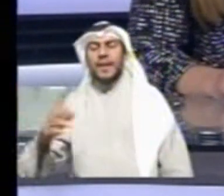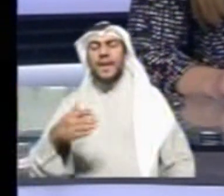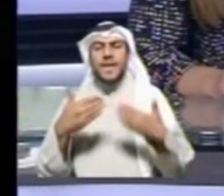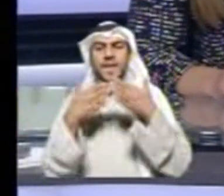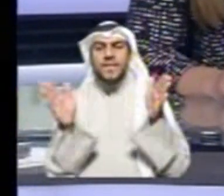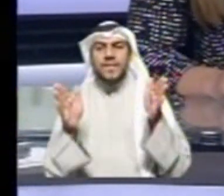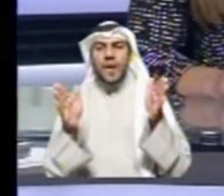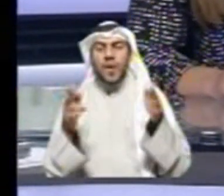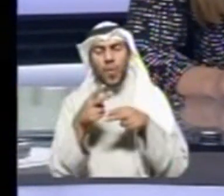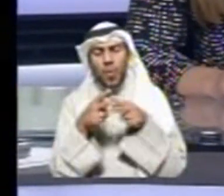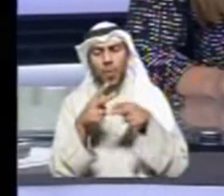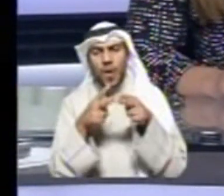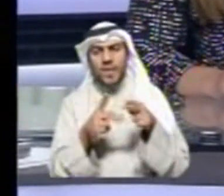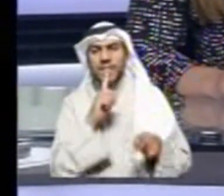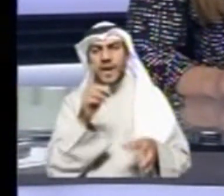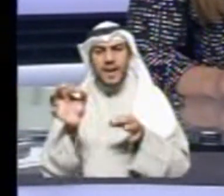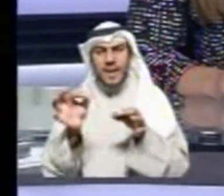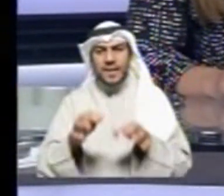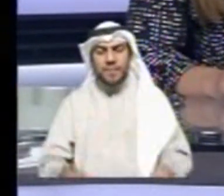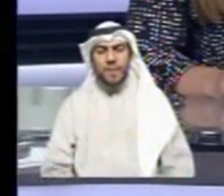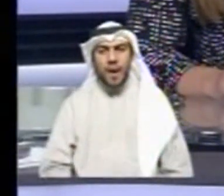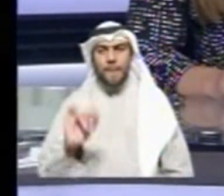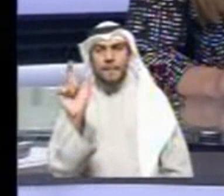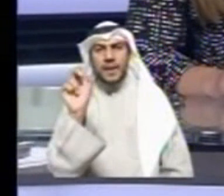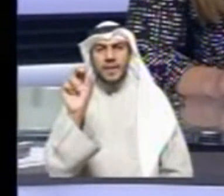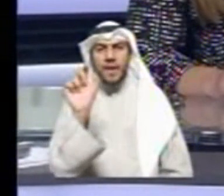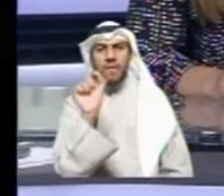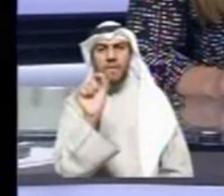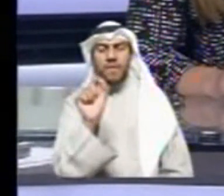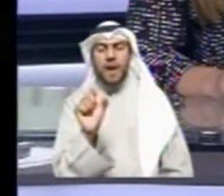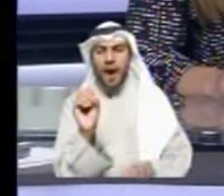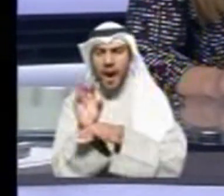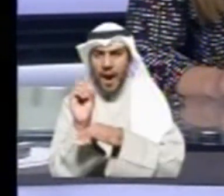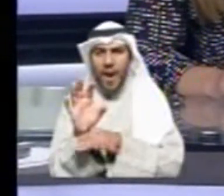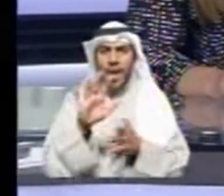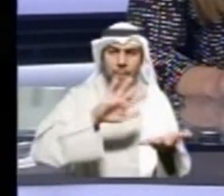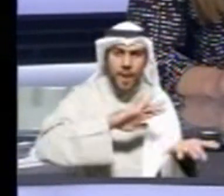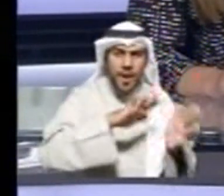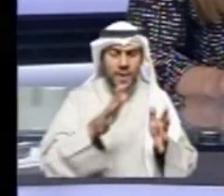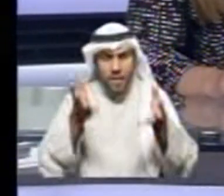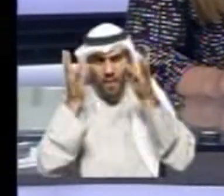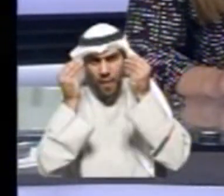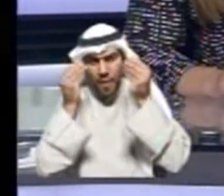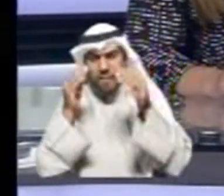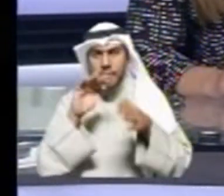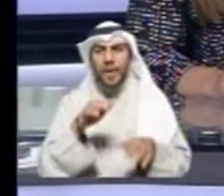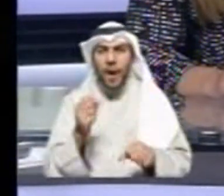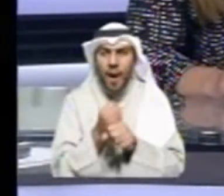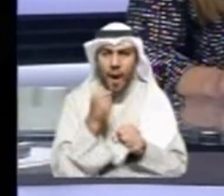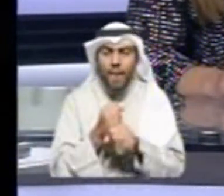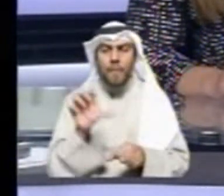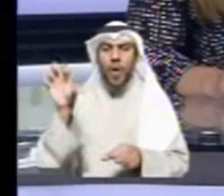على مناطق الكويت كافة، والتي تقدم خدمات التنمية والتوعية والتثقيف، فضلا عن إقامة